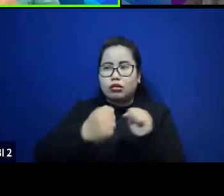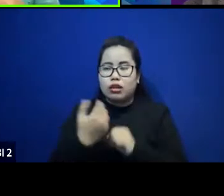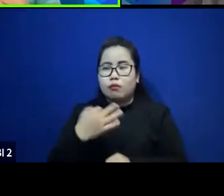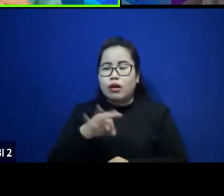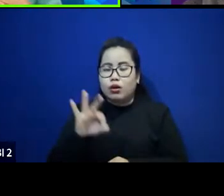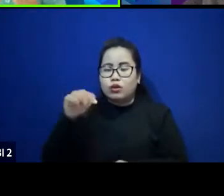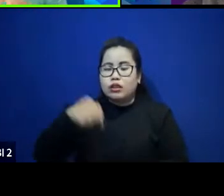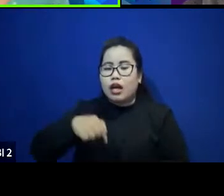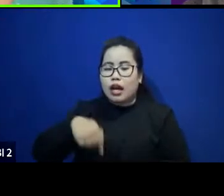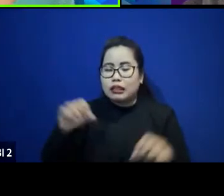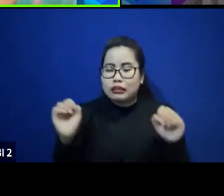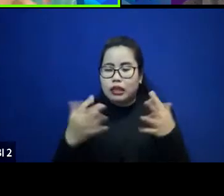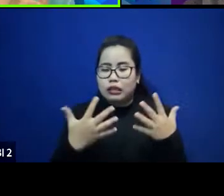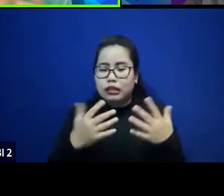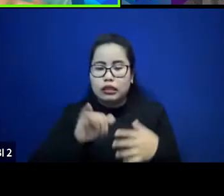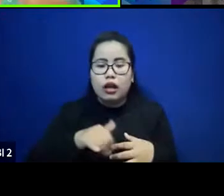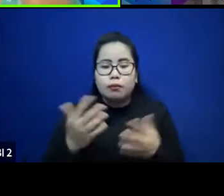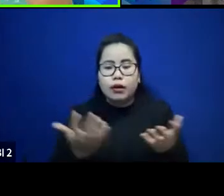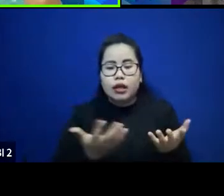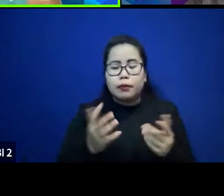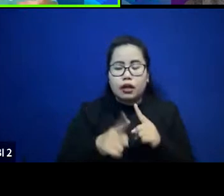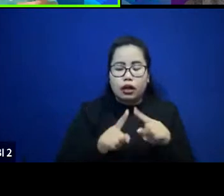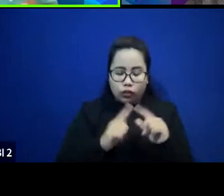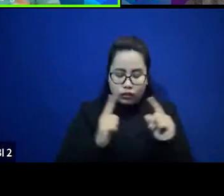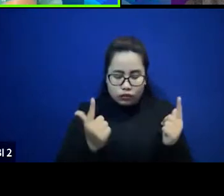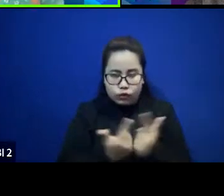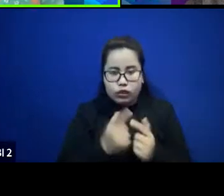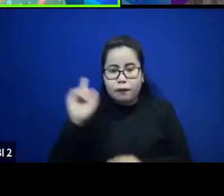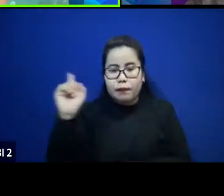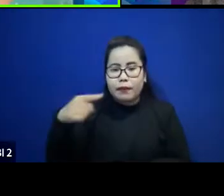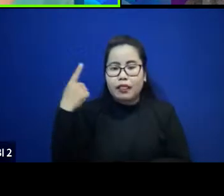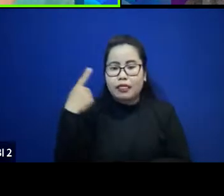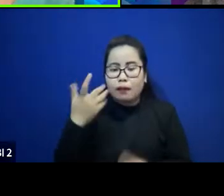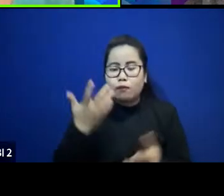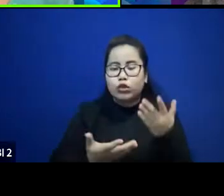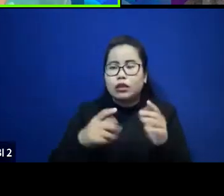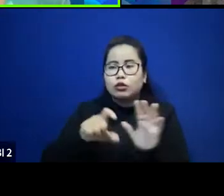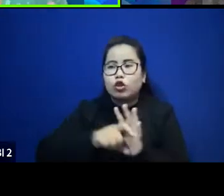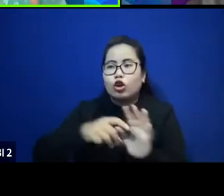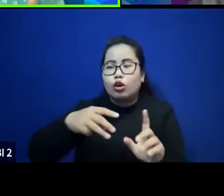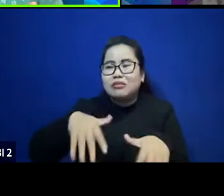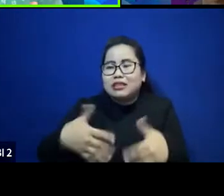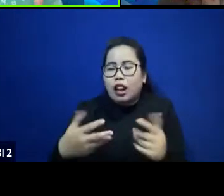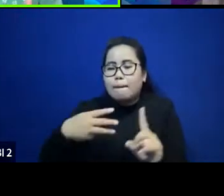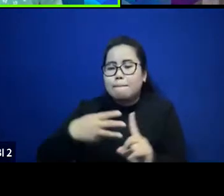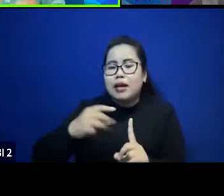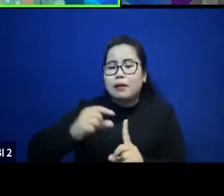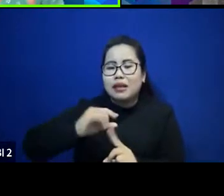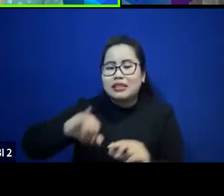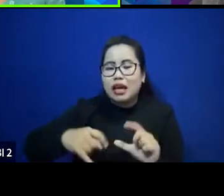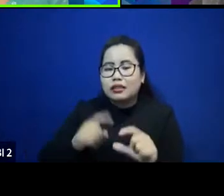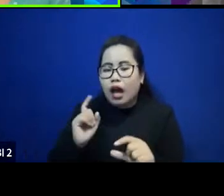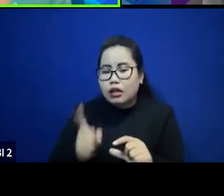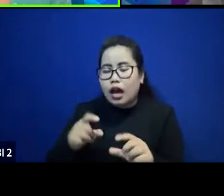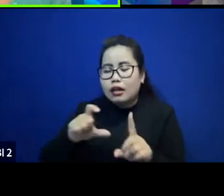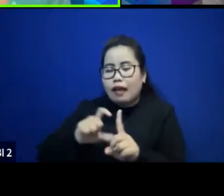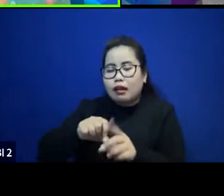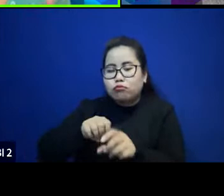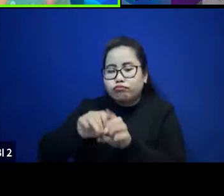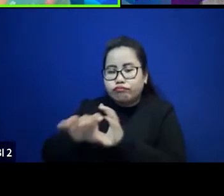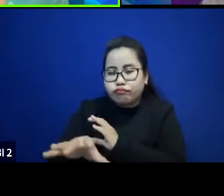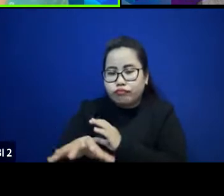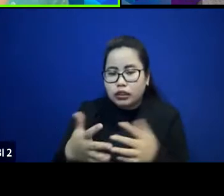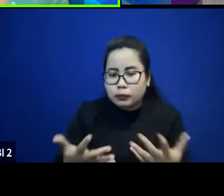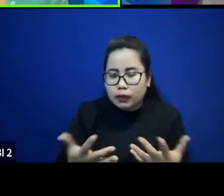aja terjadi ya bagaimana jika institusi pemerintah misal BPJS waktu itu terdapat kebocoran data pribadi